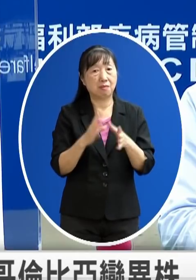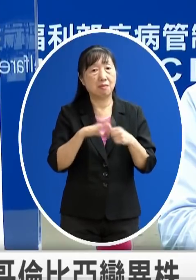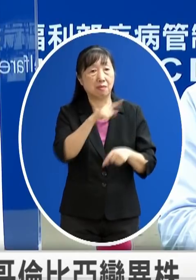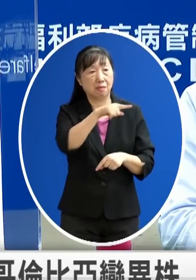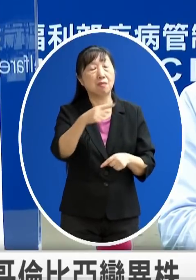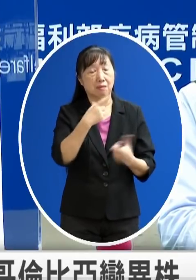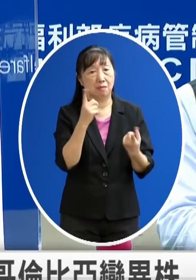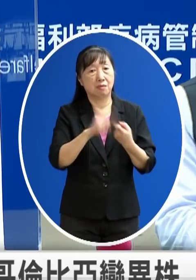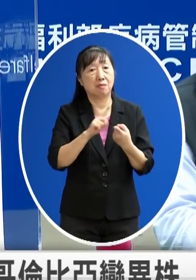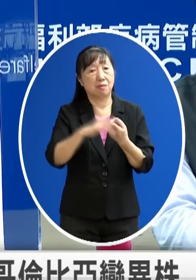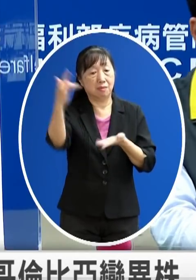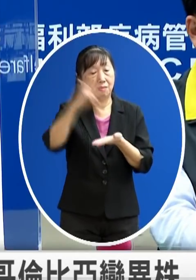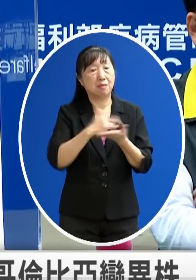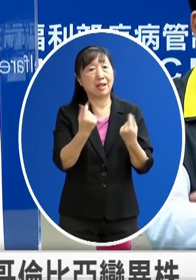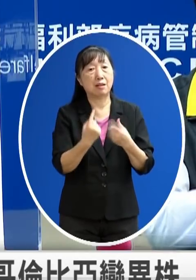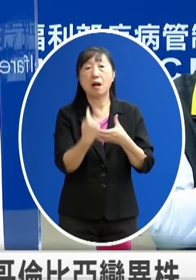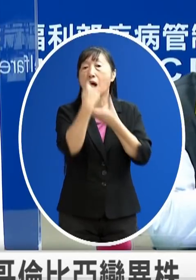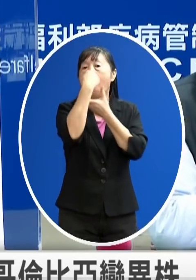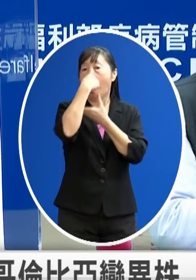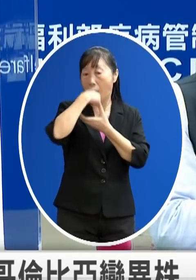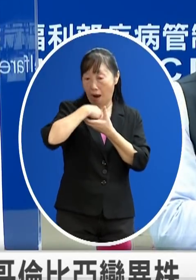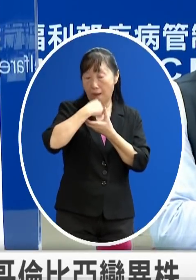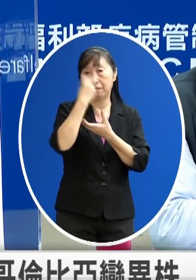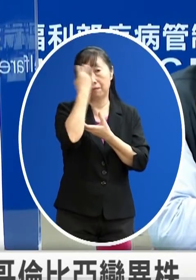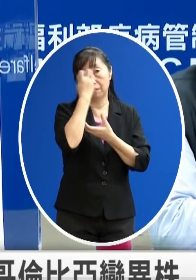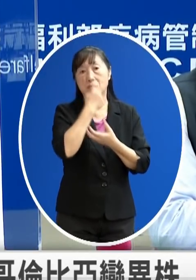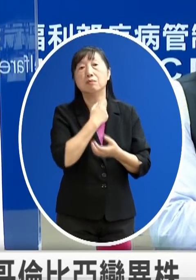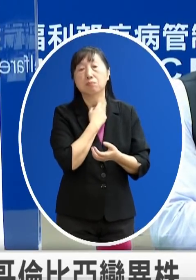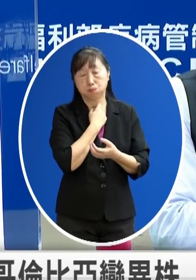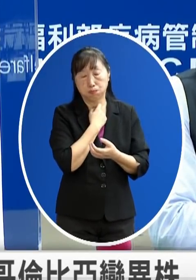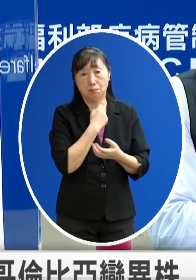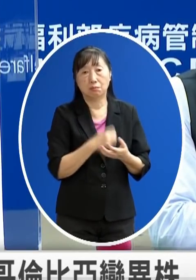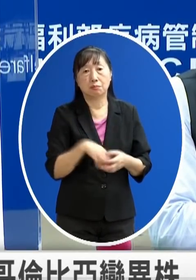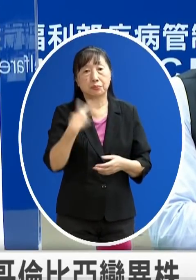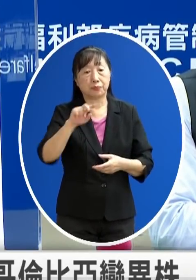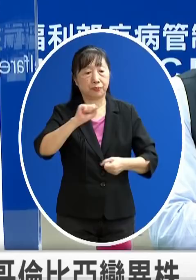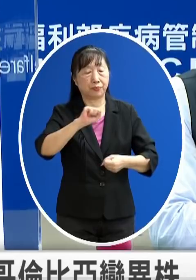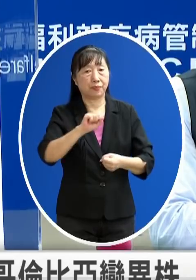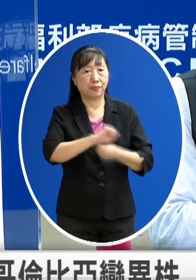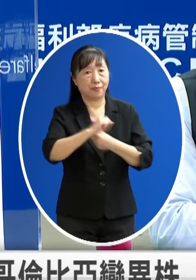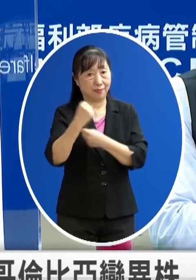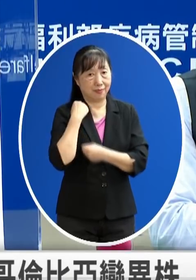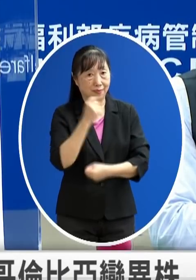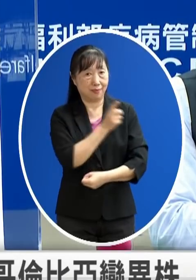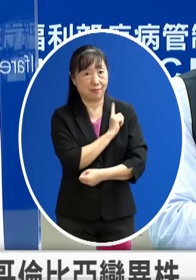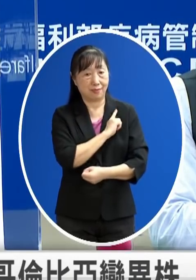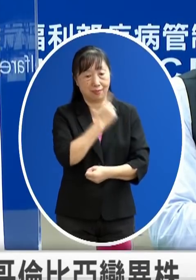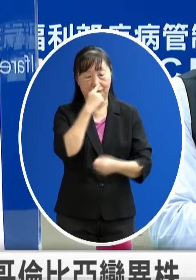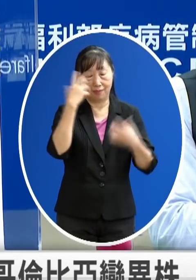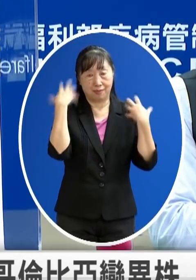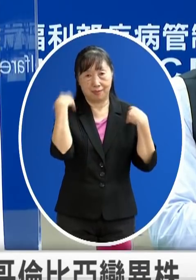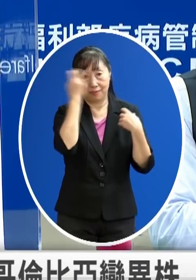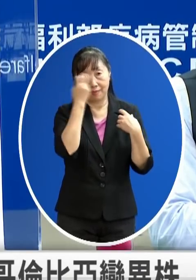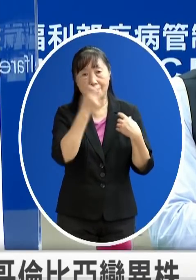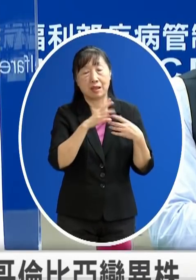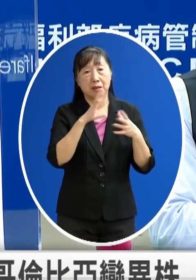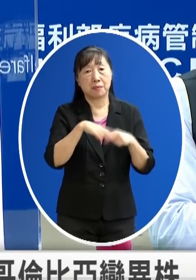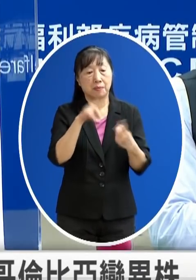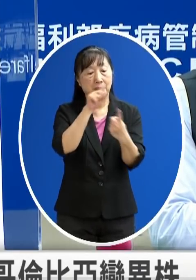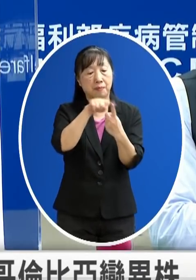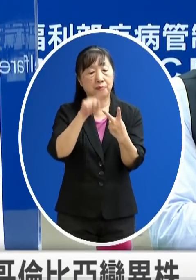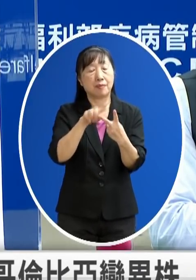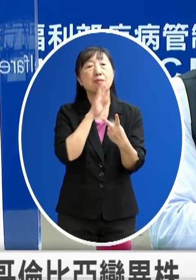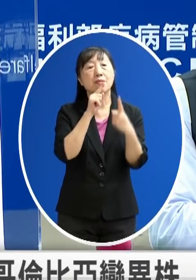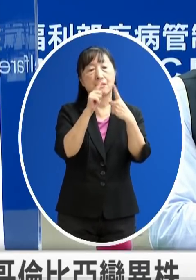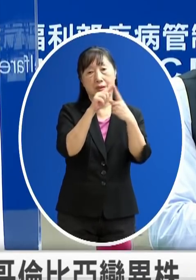活脱疫的采检，进来的时候。那然后加强版的自主健康管理是规定只有两个地方，一个是在